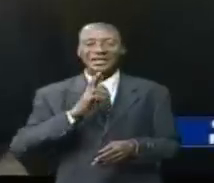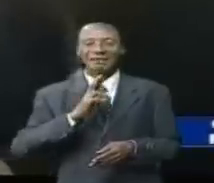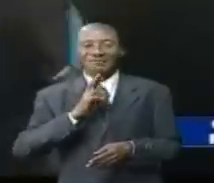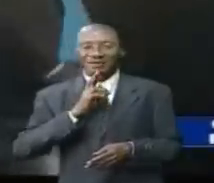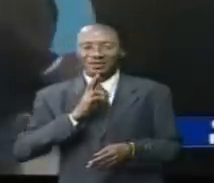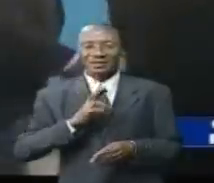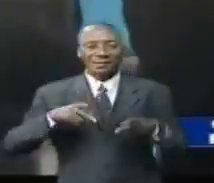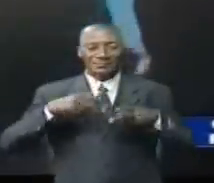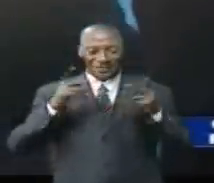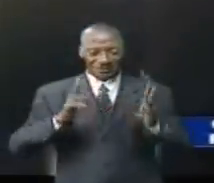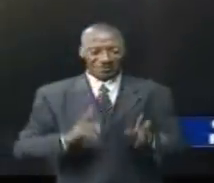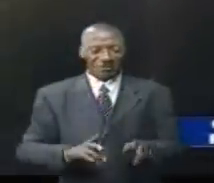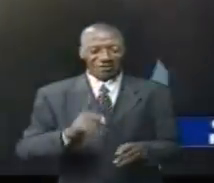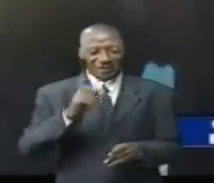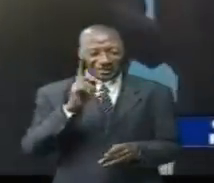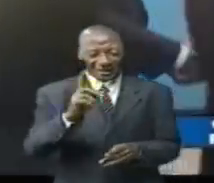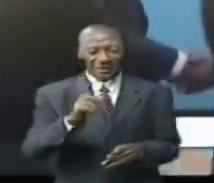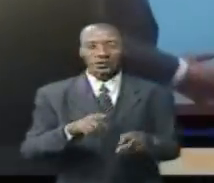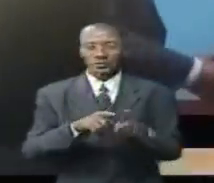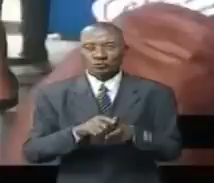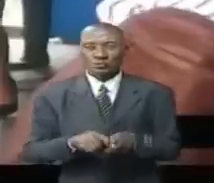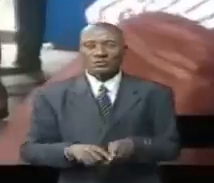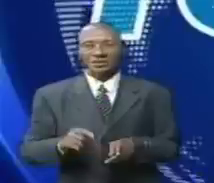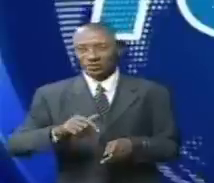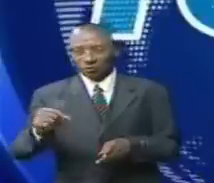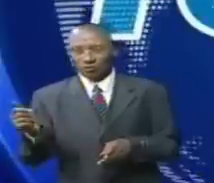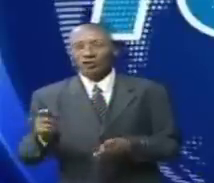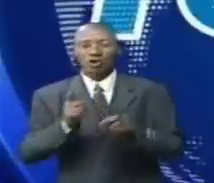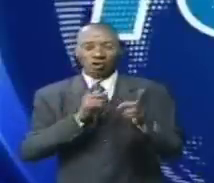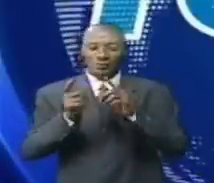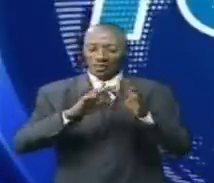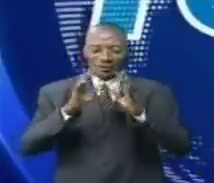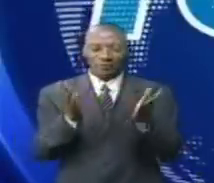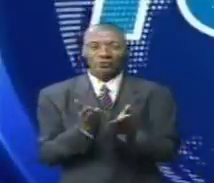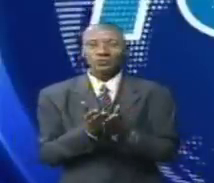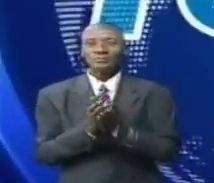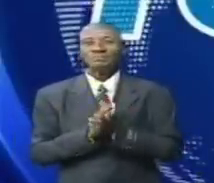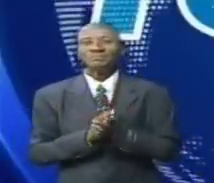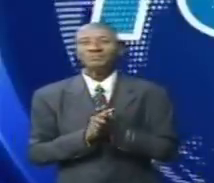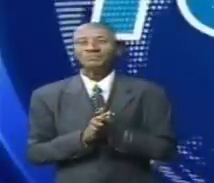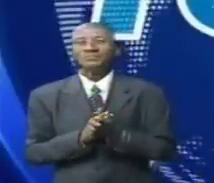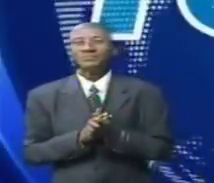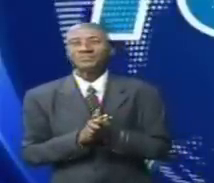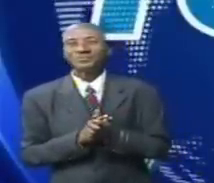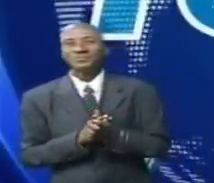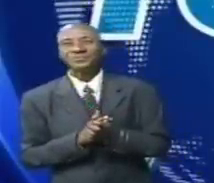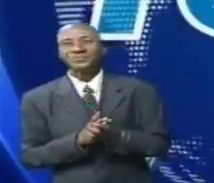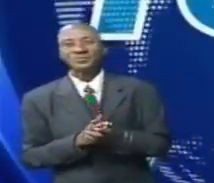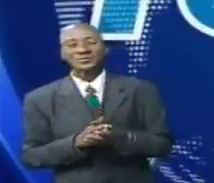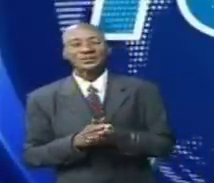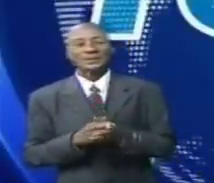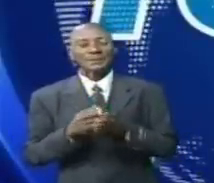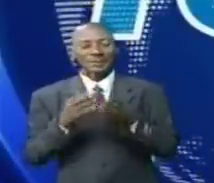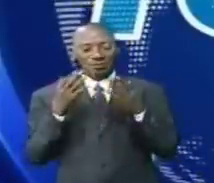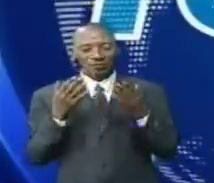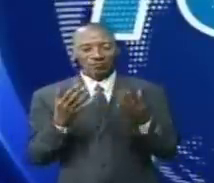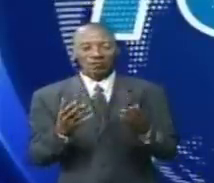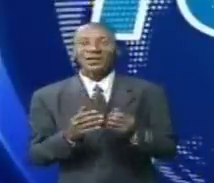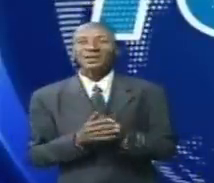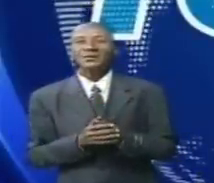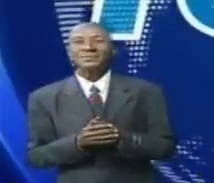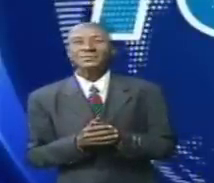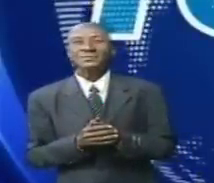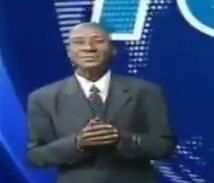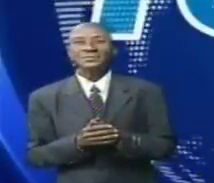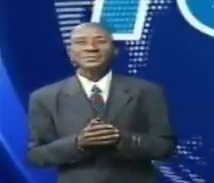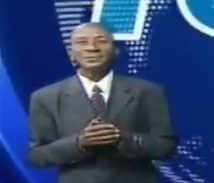et Staline Fidèle Ndondoboni. Et puis en politique, avant de boucler complètement ce journal, le regroupement